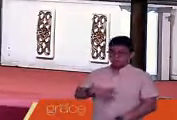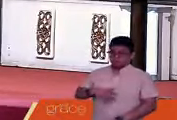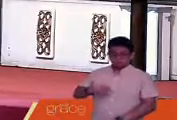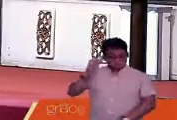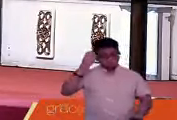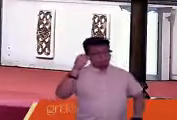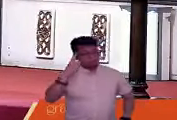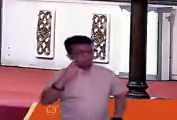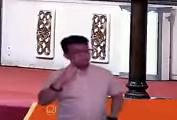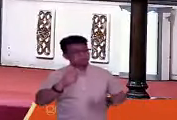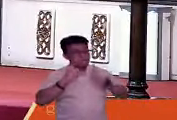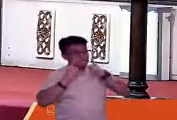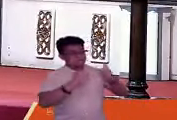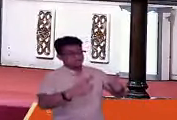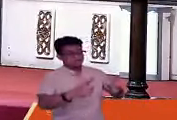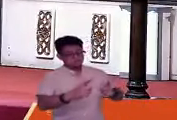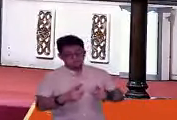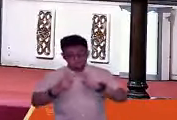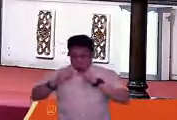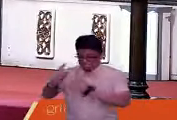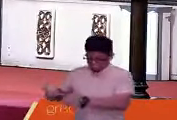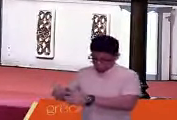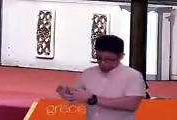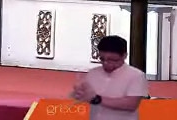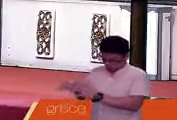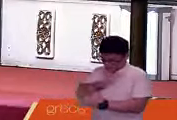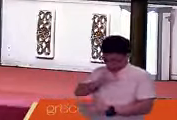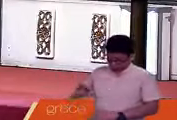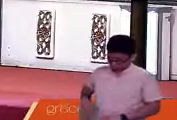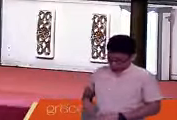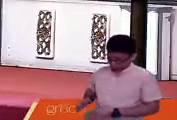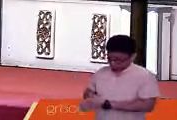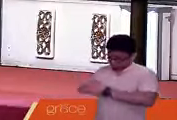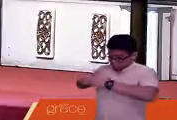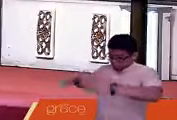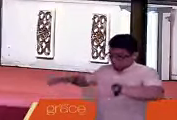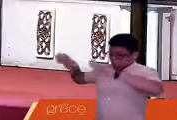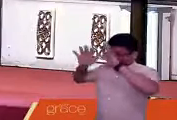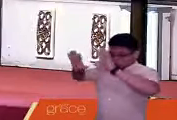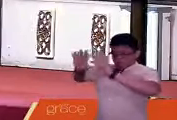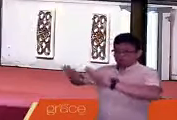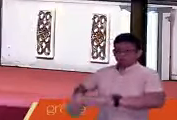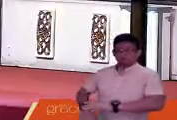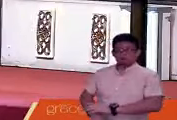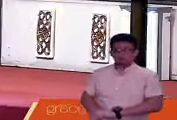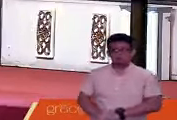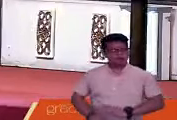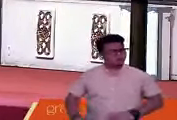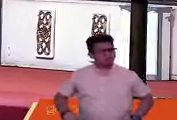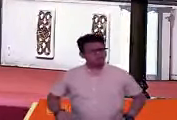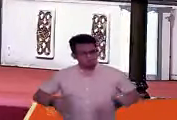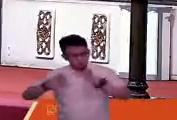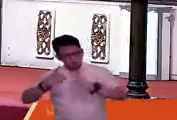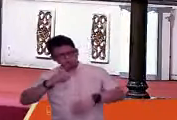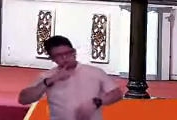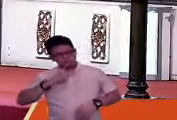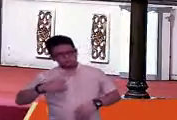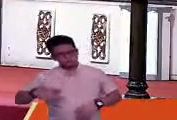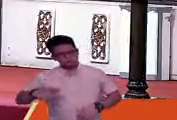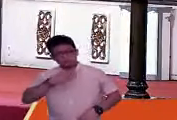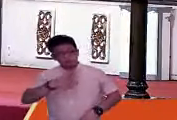understand and the answer was quite marvelous and wonderful. Miingon ang babae,